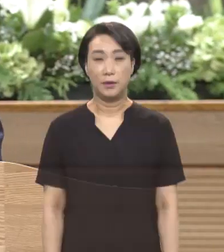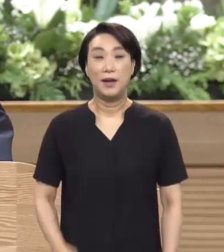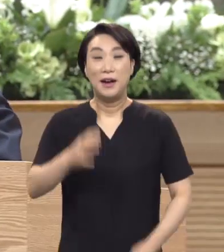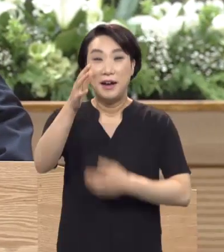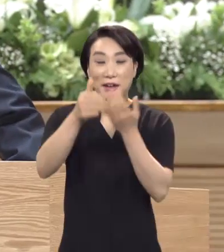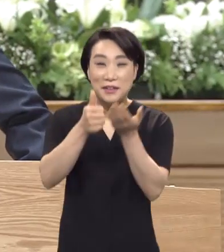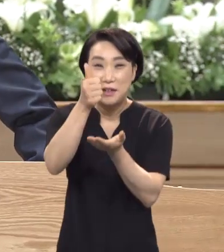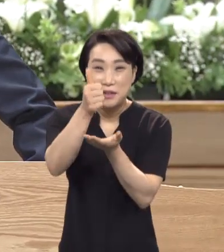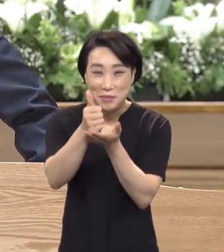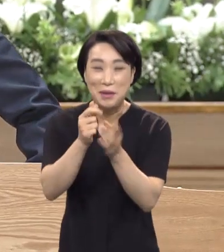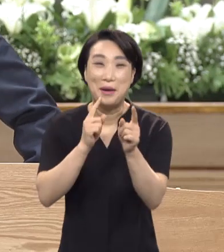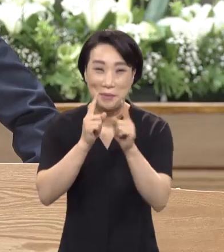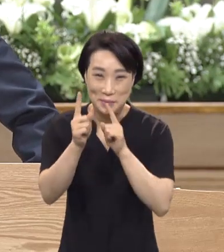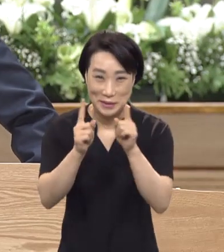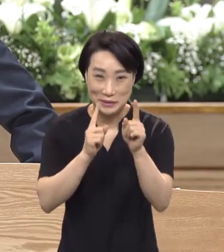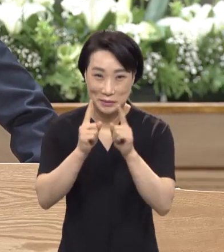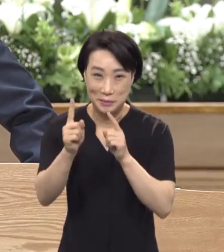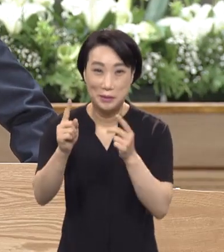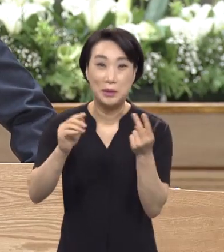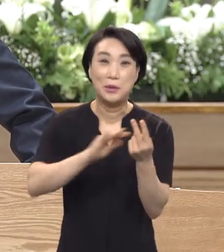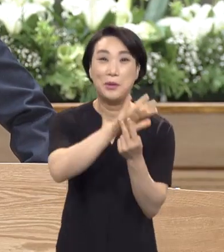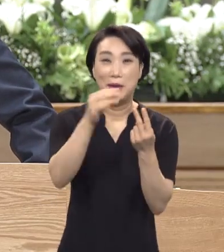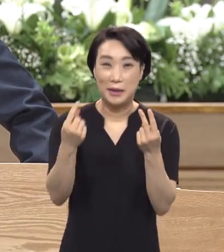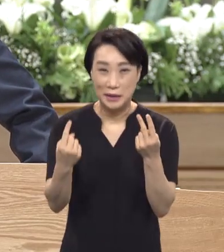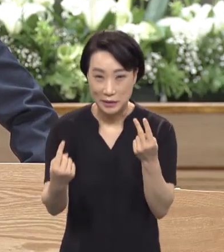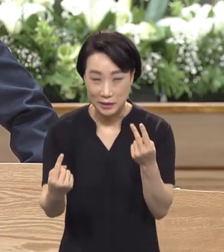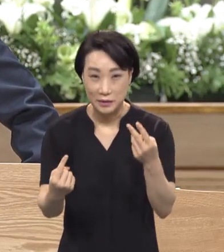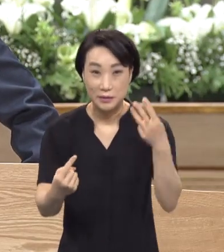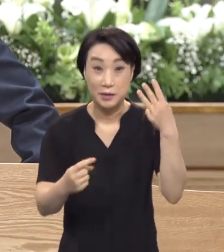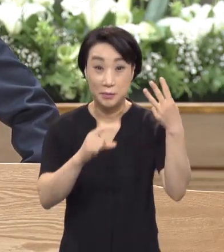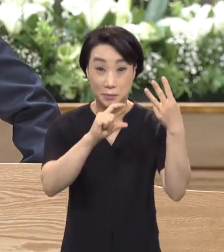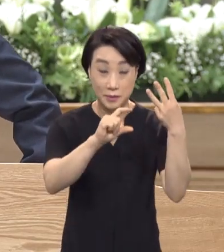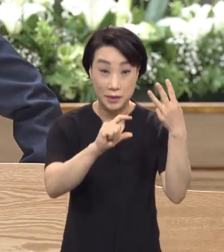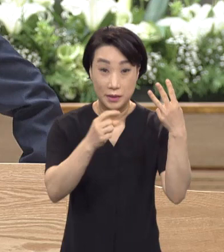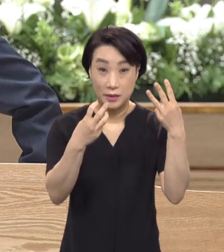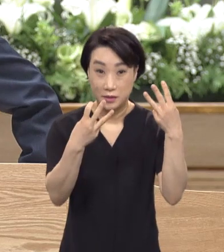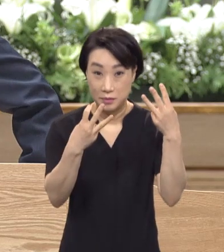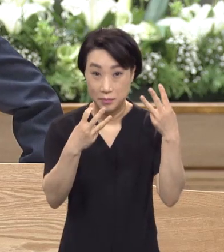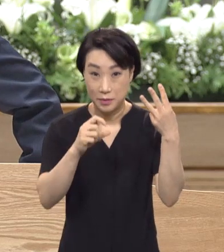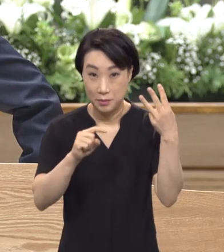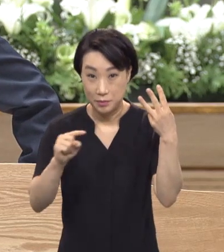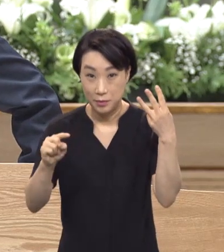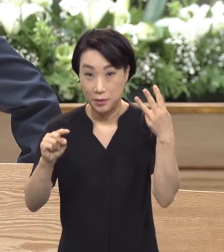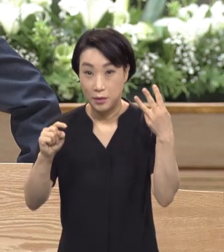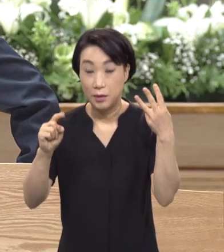하나님의 말씀은 요한일서 3장 13절에서